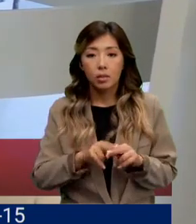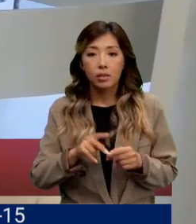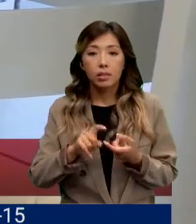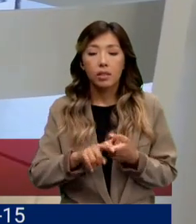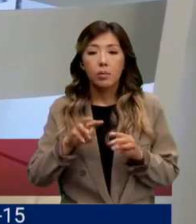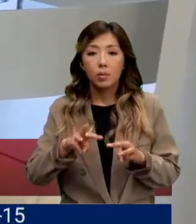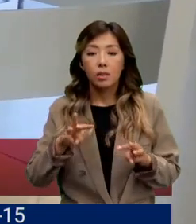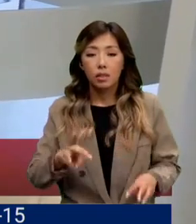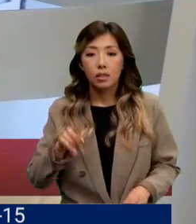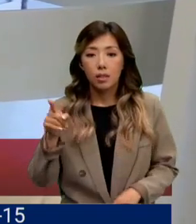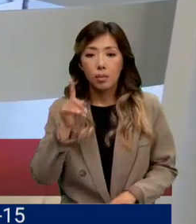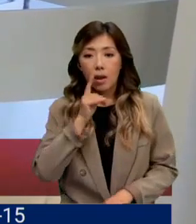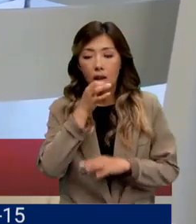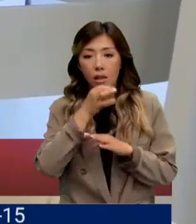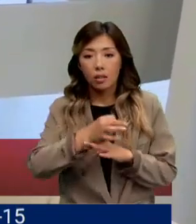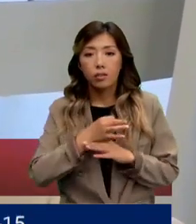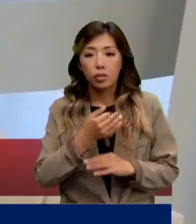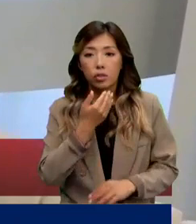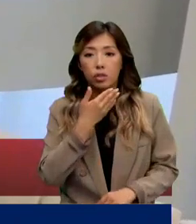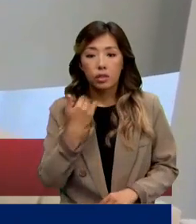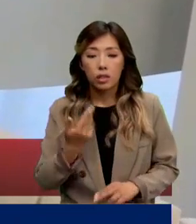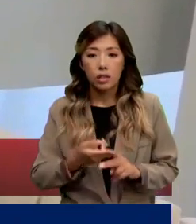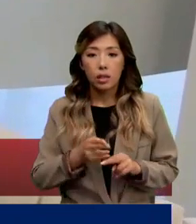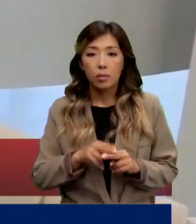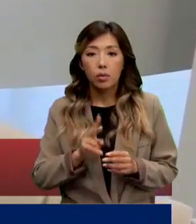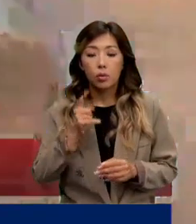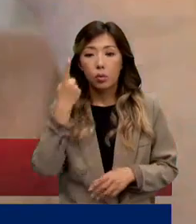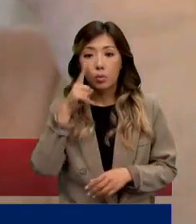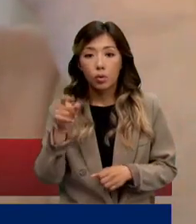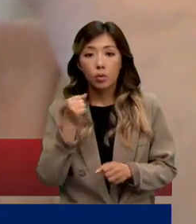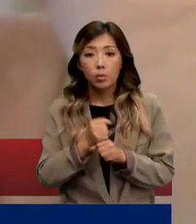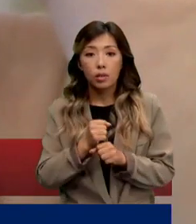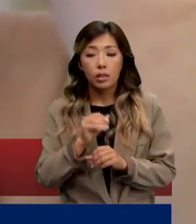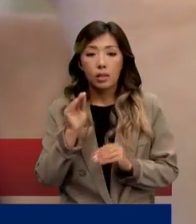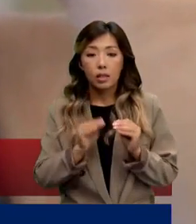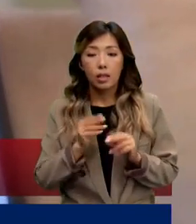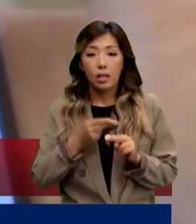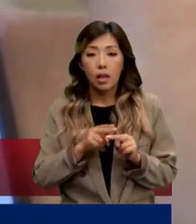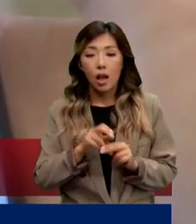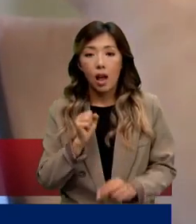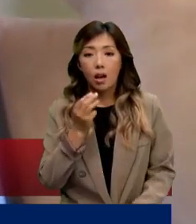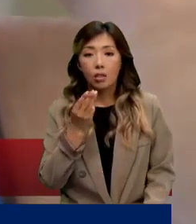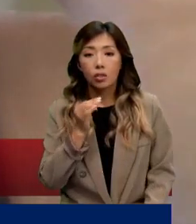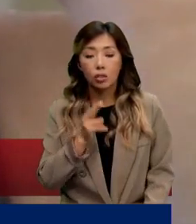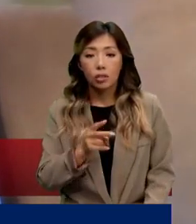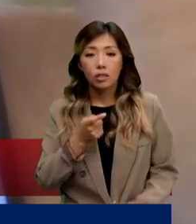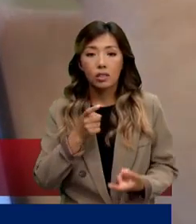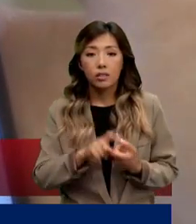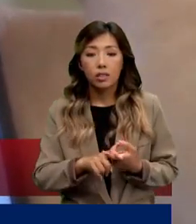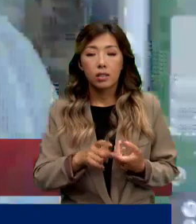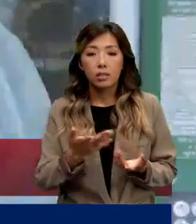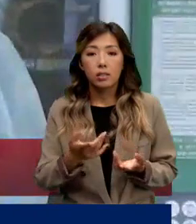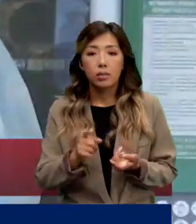Министерства цифрового развития комментария мы не получили. По мнению же разработчиков, негатив вокруг приложения сейчас связан